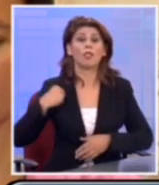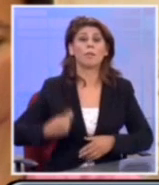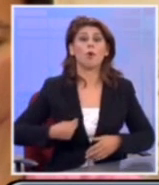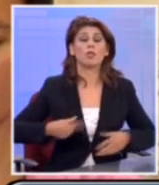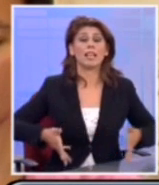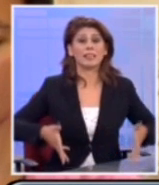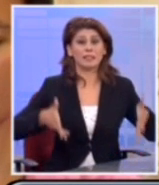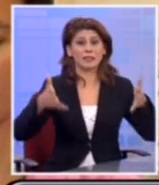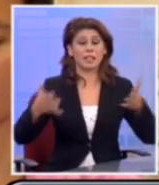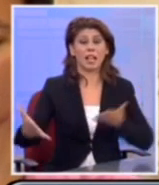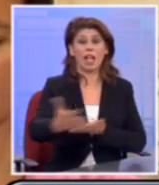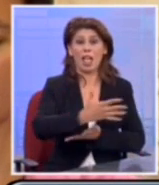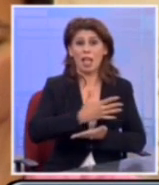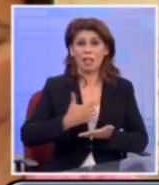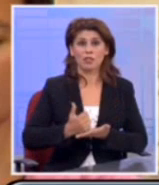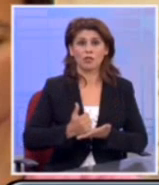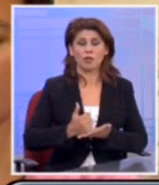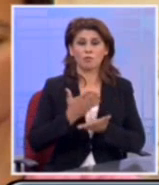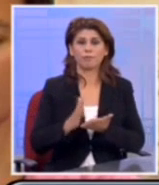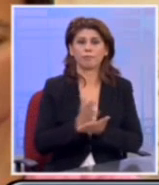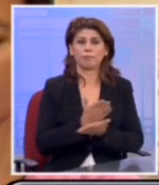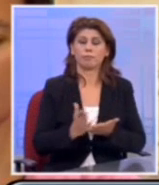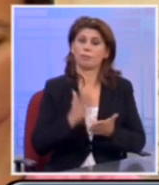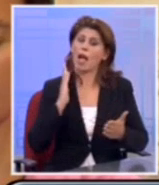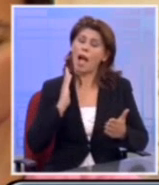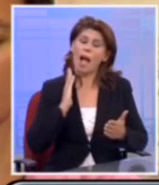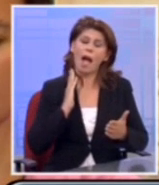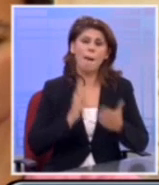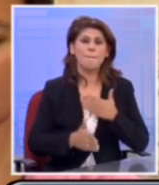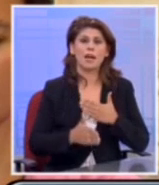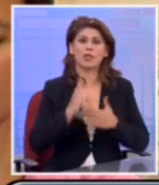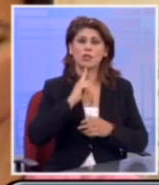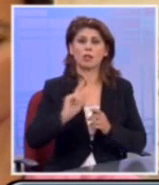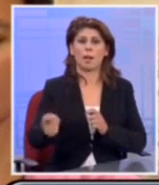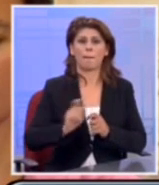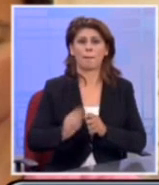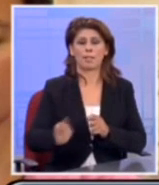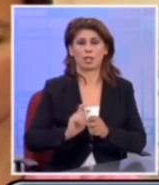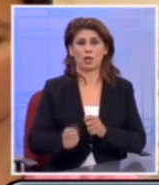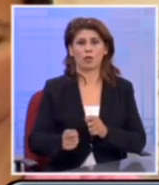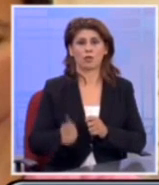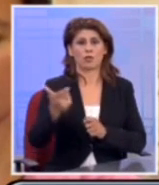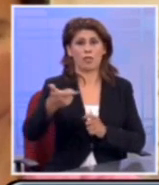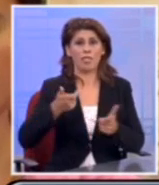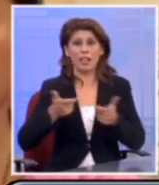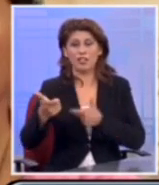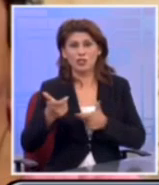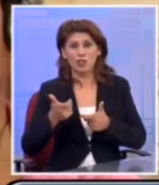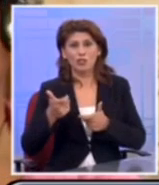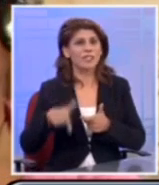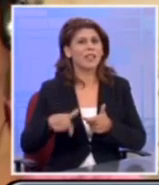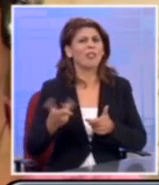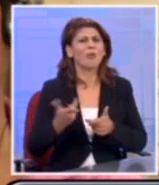κτηρίων, με έσοδα τα οποία κατανέμονται αμέσως για την αποπληρωμή των δανειστών και δεν που